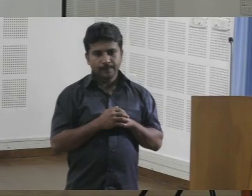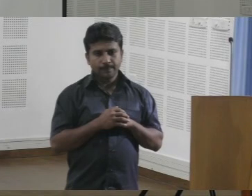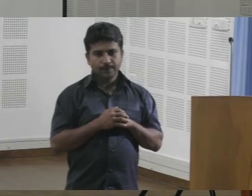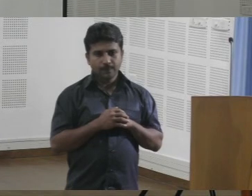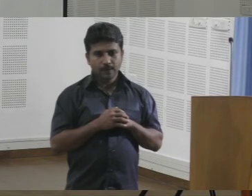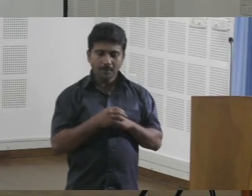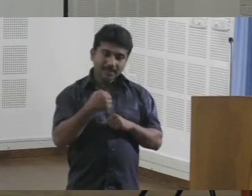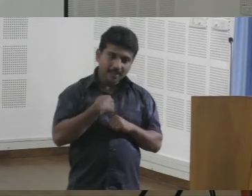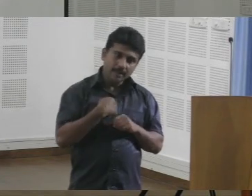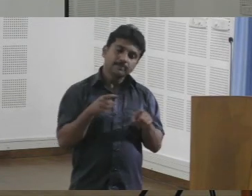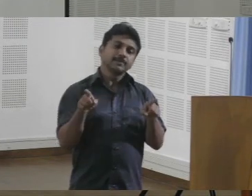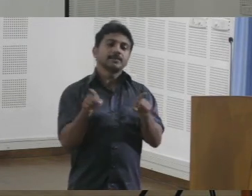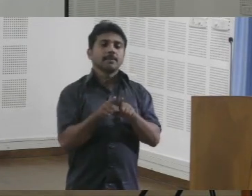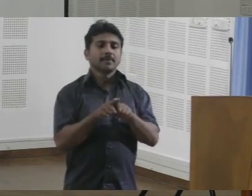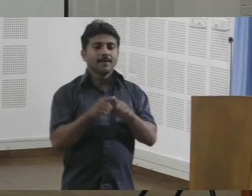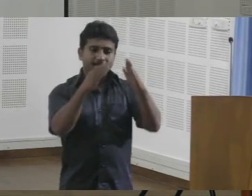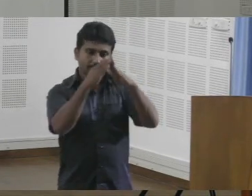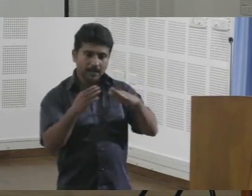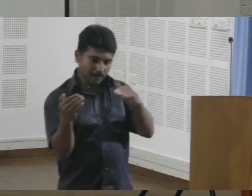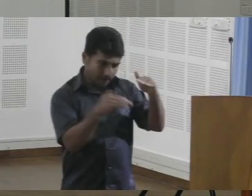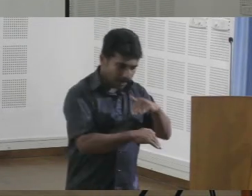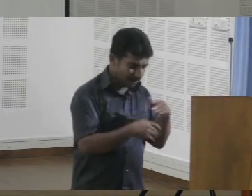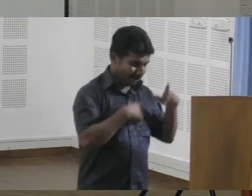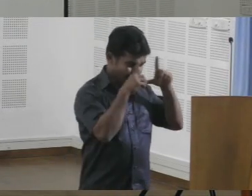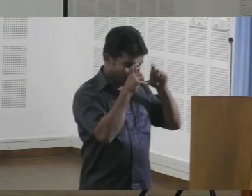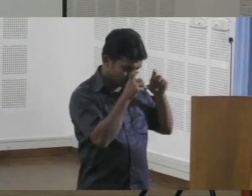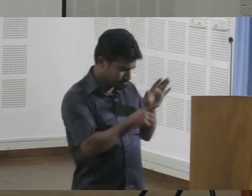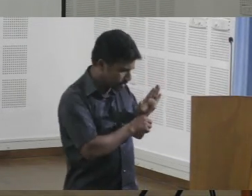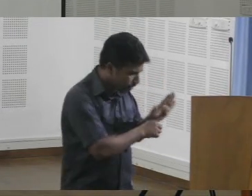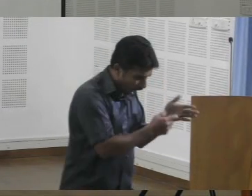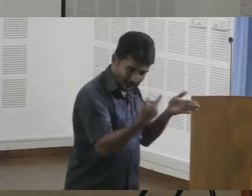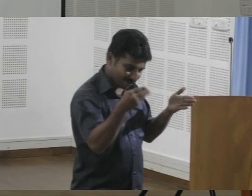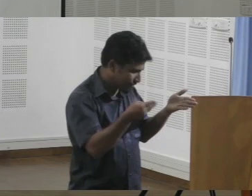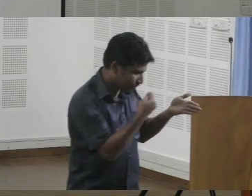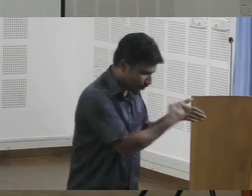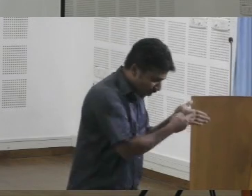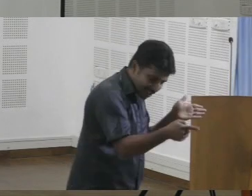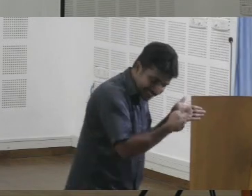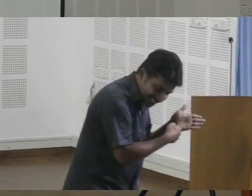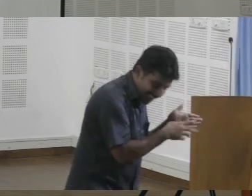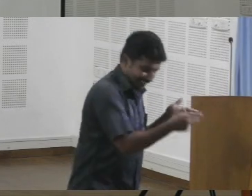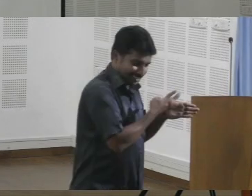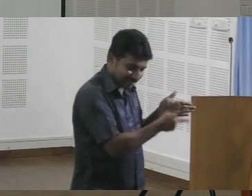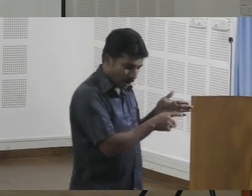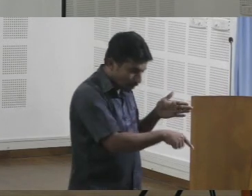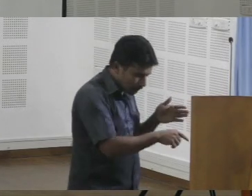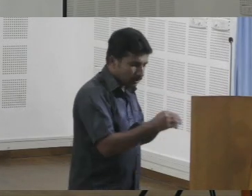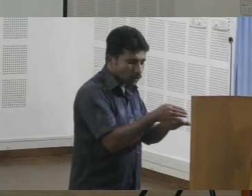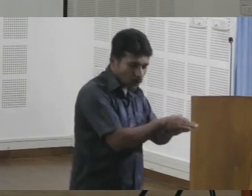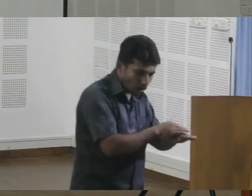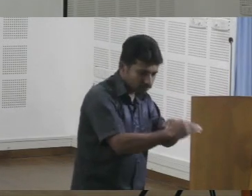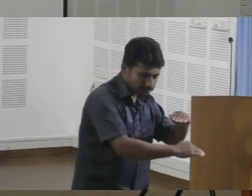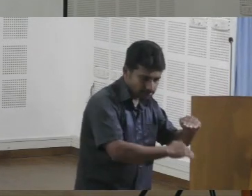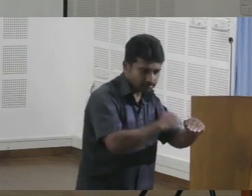അപ്പൊ ഞാനും വീട്ടില് ടെക്സ് ചെയ്യാൻ തുടങ്ങി, ഓരോ സ്റ്റെപ്പ് ബൈ സ്റ്റെപ്പ് ആയിട്ട് ചെയ്തു. അങ്ങനെ അവൻ ക്ലിക്ക് ചെയ്തു, ഫോർത്ത്